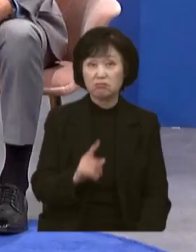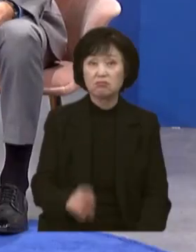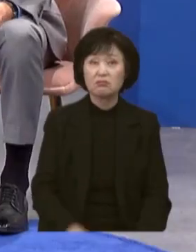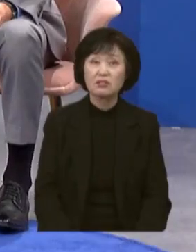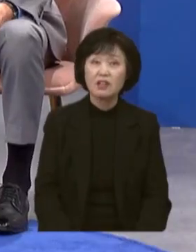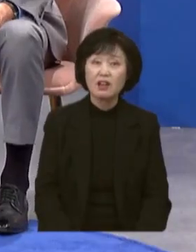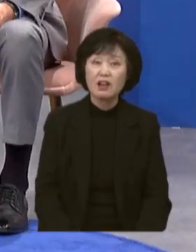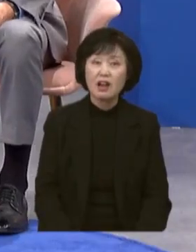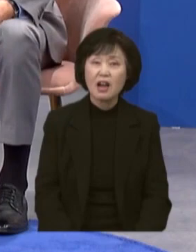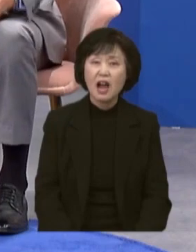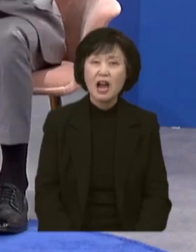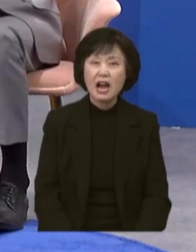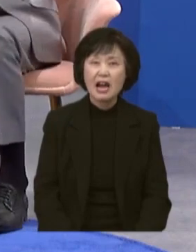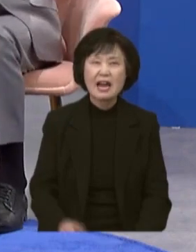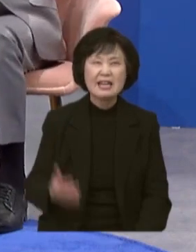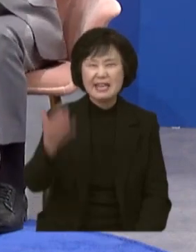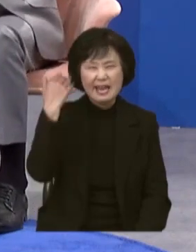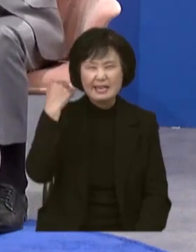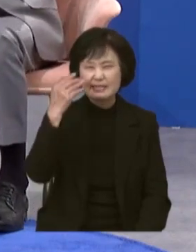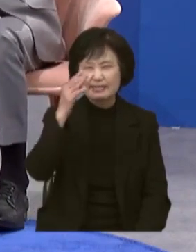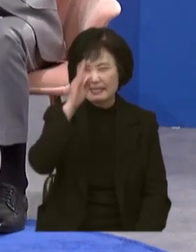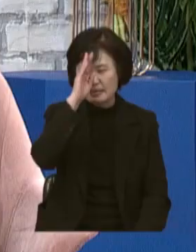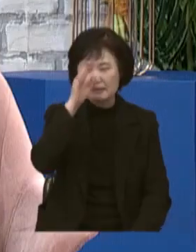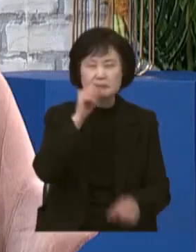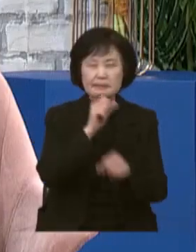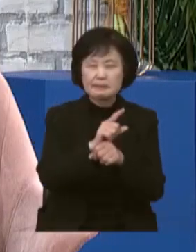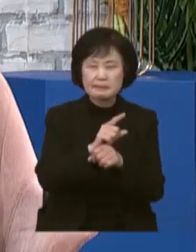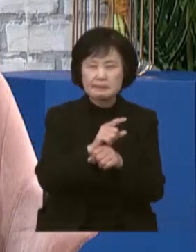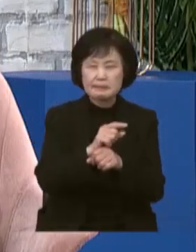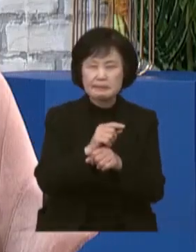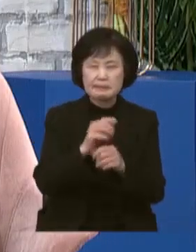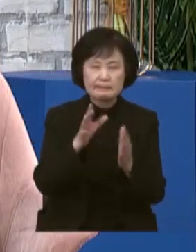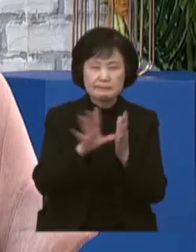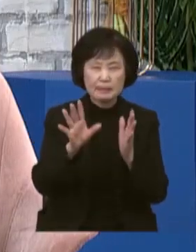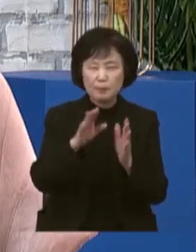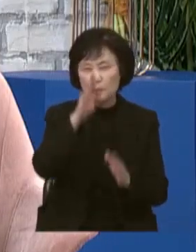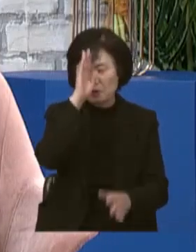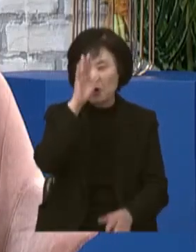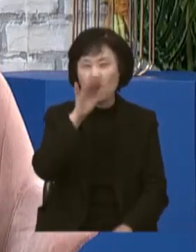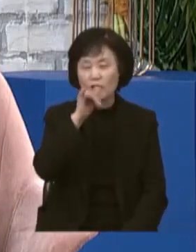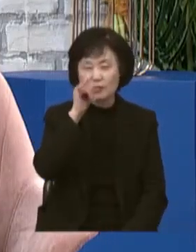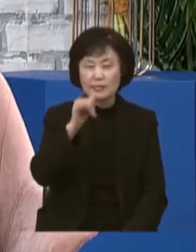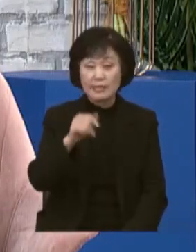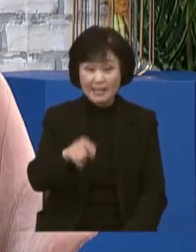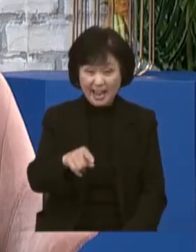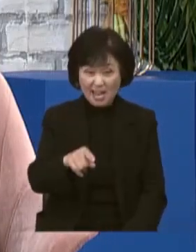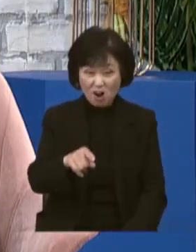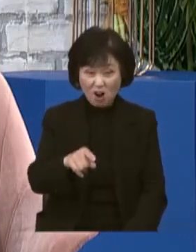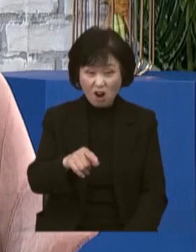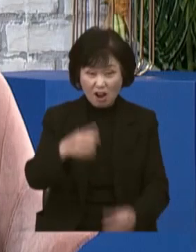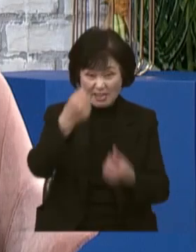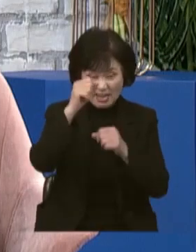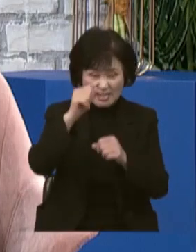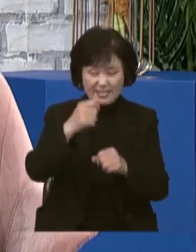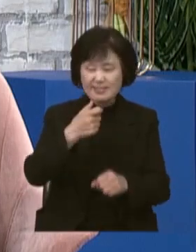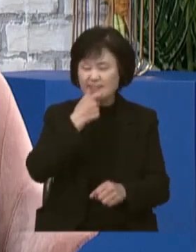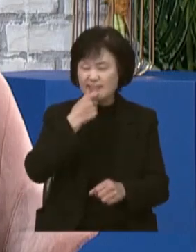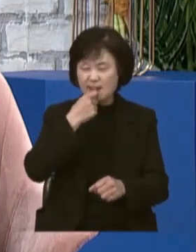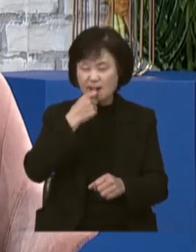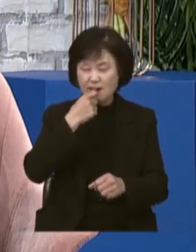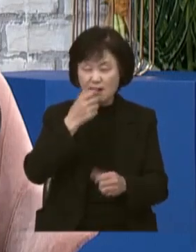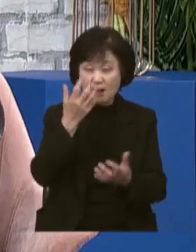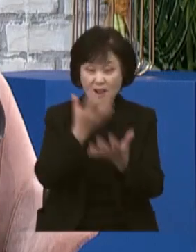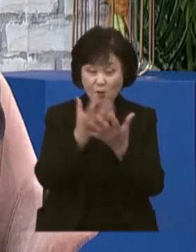방송. 대본을 찍고. 그러니까 그 방에는 PD, 작가, 그다음 선후배 출연진들 다 있을 거 아니야. 4-50명